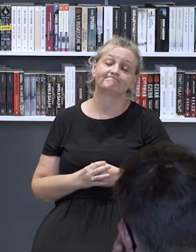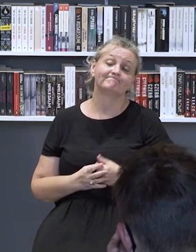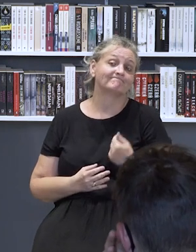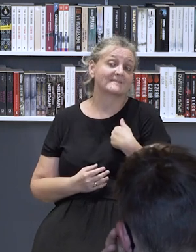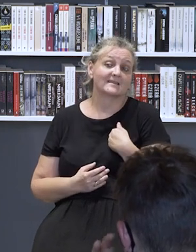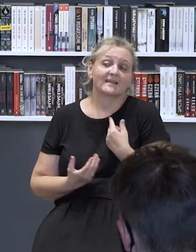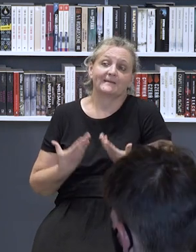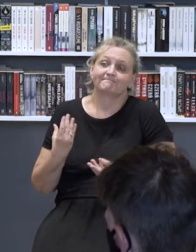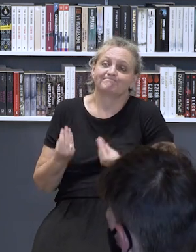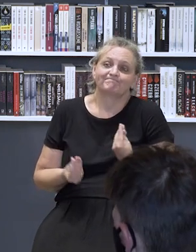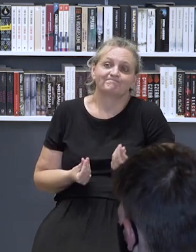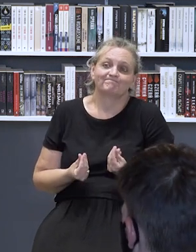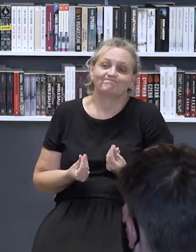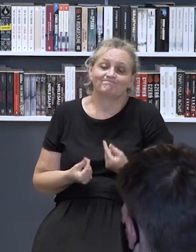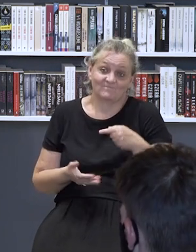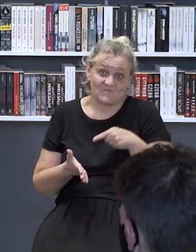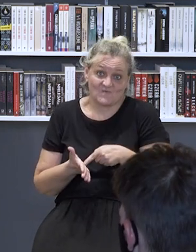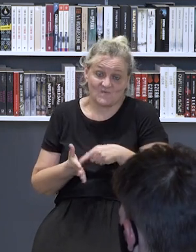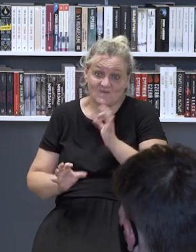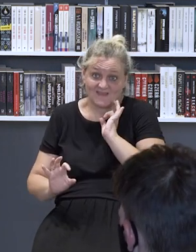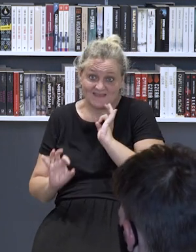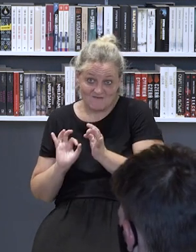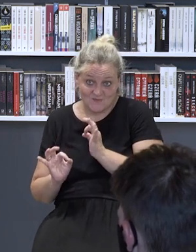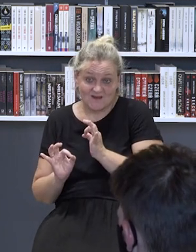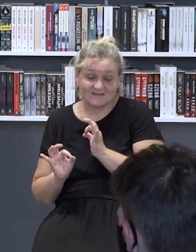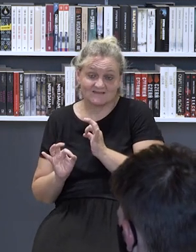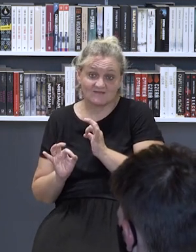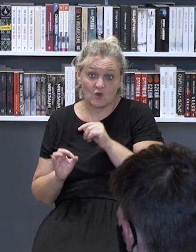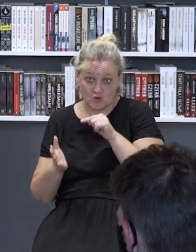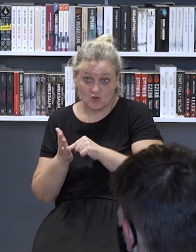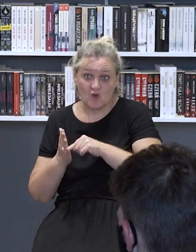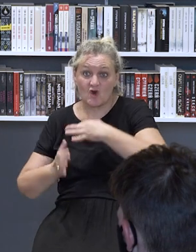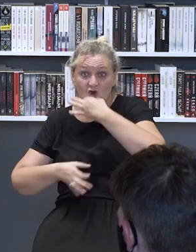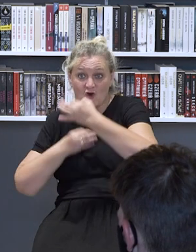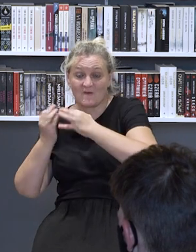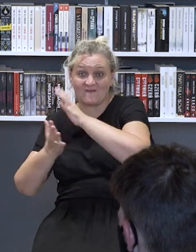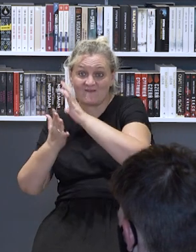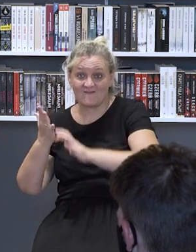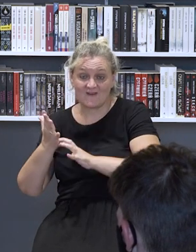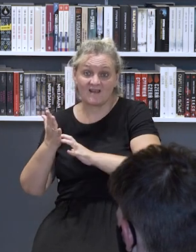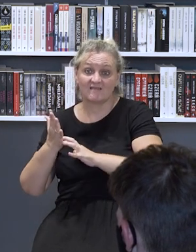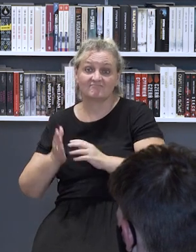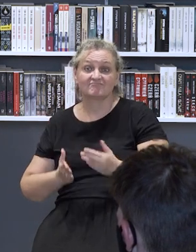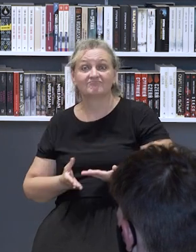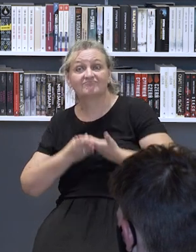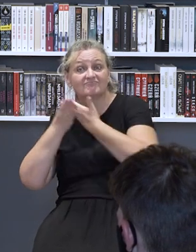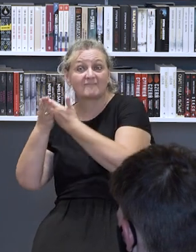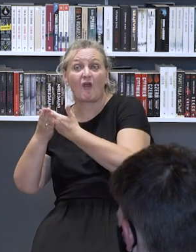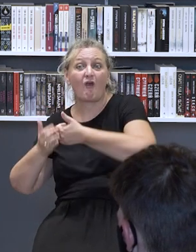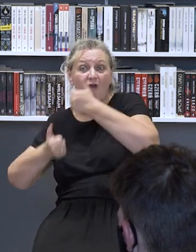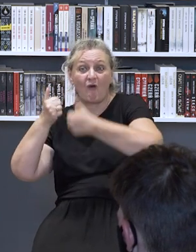No i z taką informacją, że to opowiadanie w ogóle nie weźmie udziału w